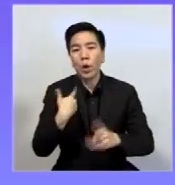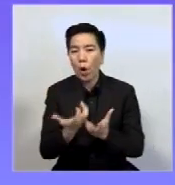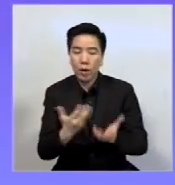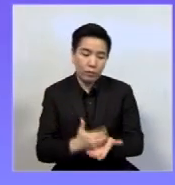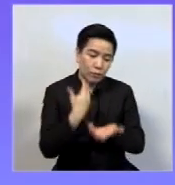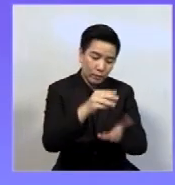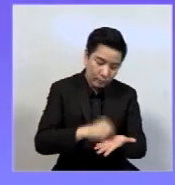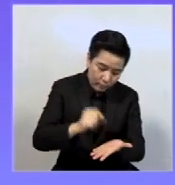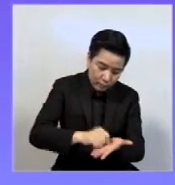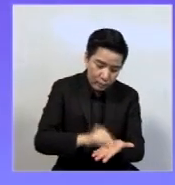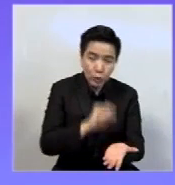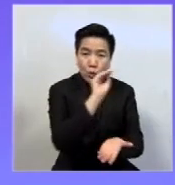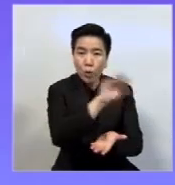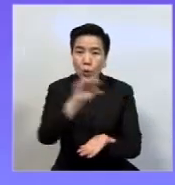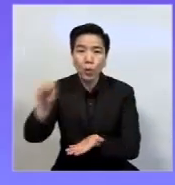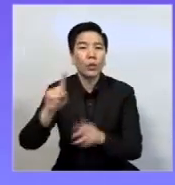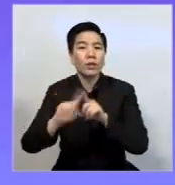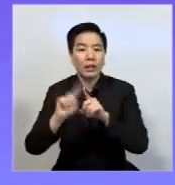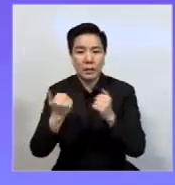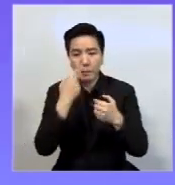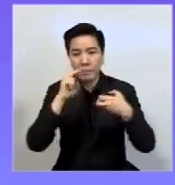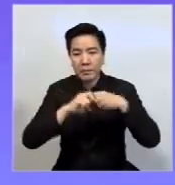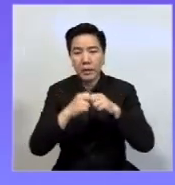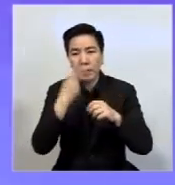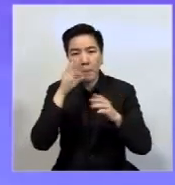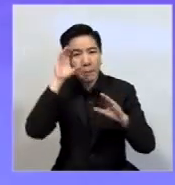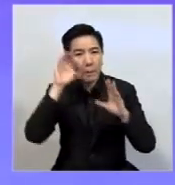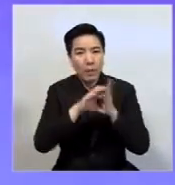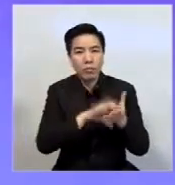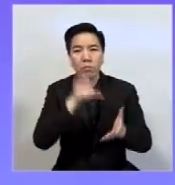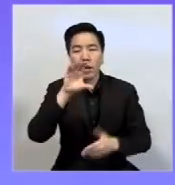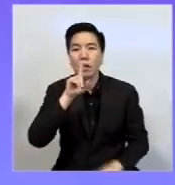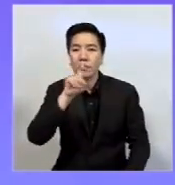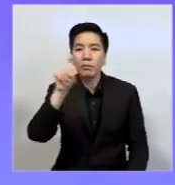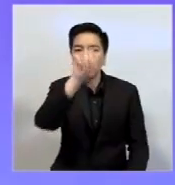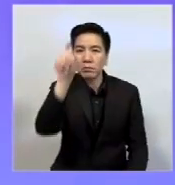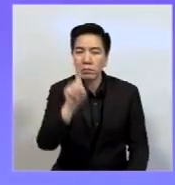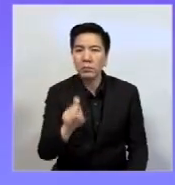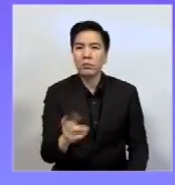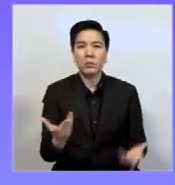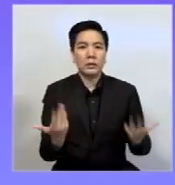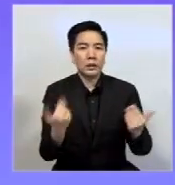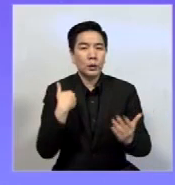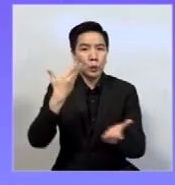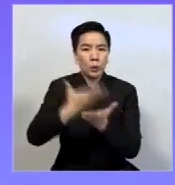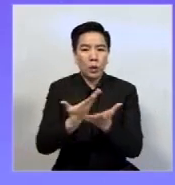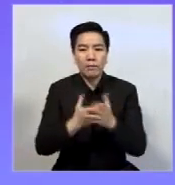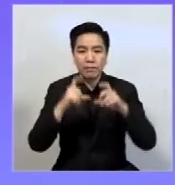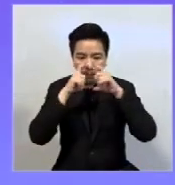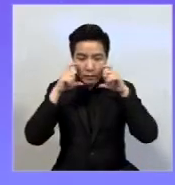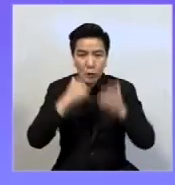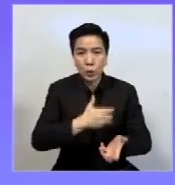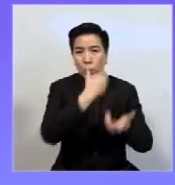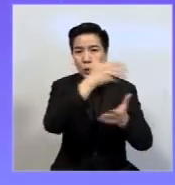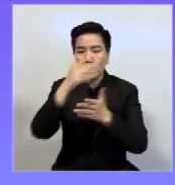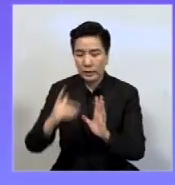สดุอะไรกันปกติอยู่แล้วแต่ประเด็นที่เกิดขึ้นแล้วก็มีการแชร์กันมีการตั้งคำถามวิพากษ์วิจารณ์ก็คือบอกว่างดการส่งหน้ากากอนามัย